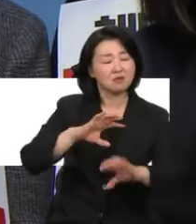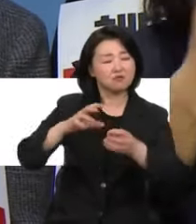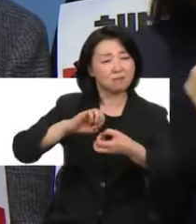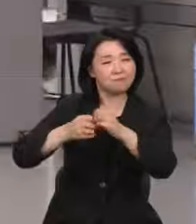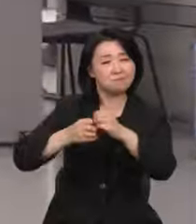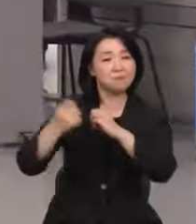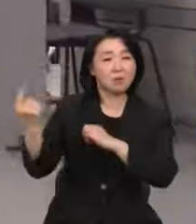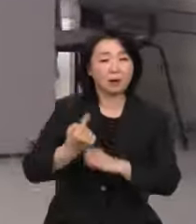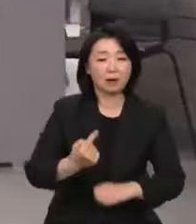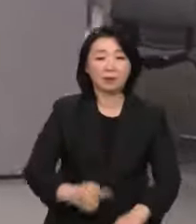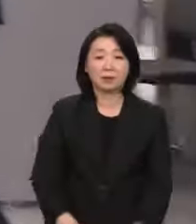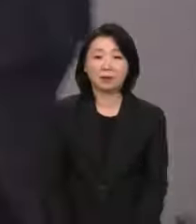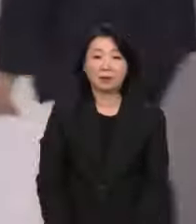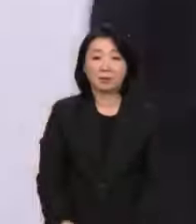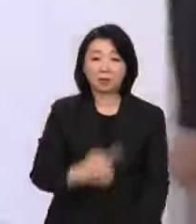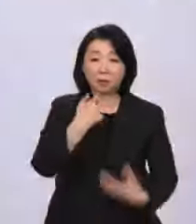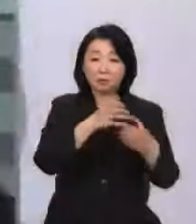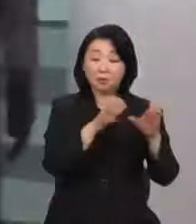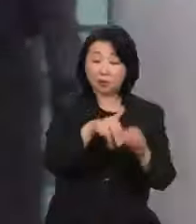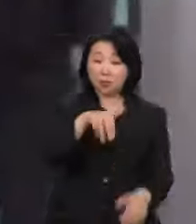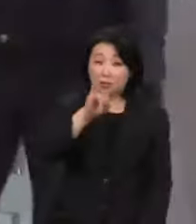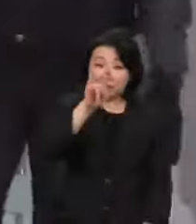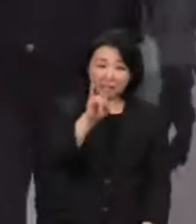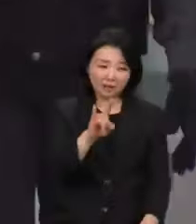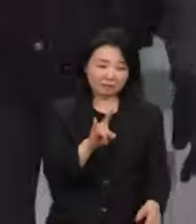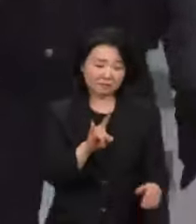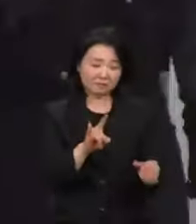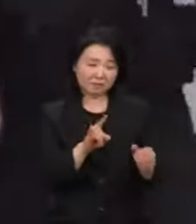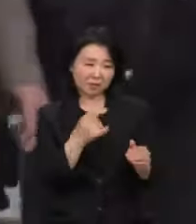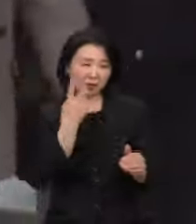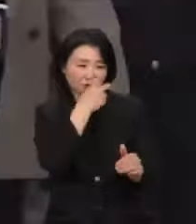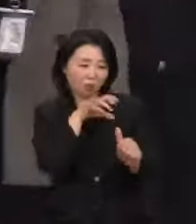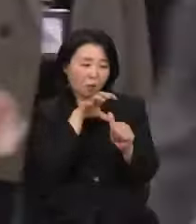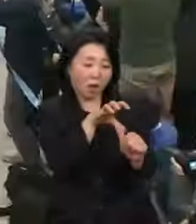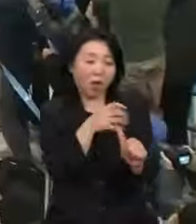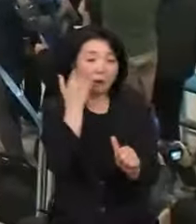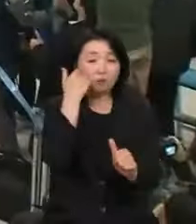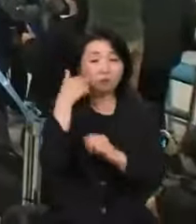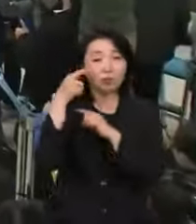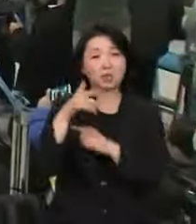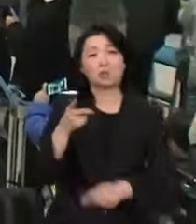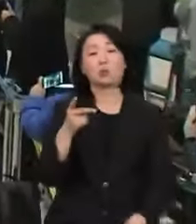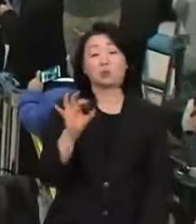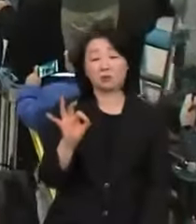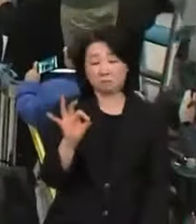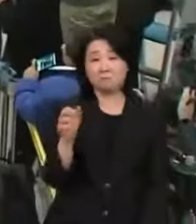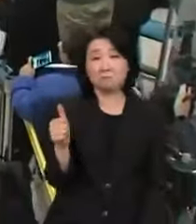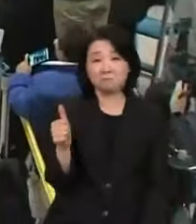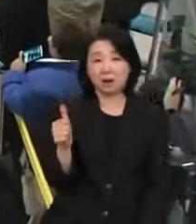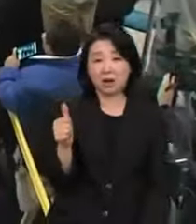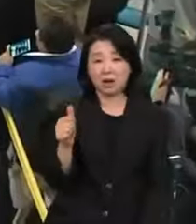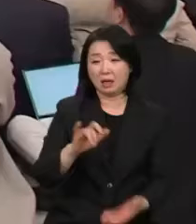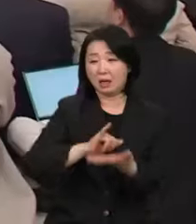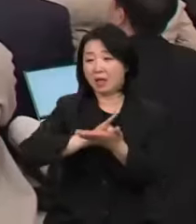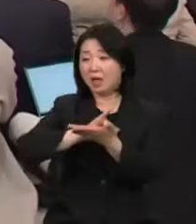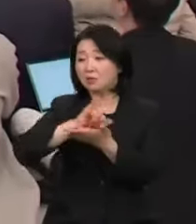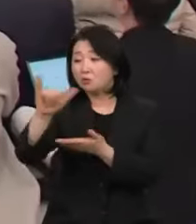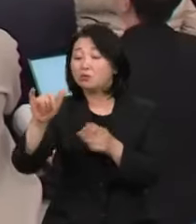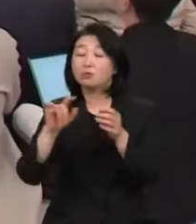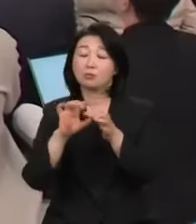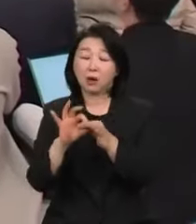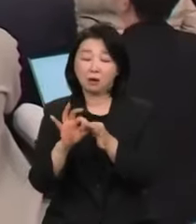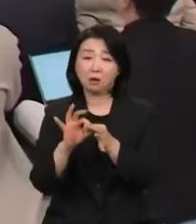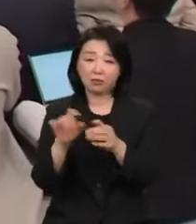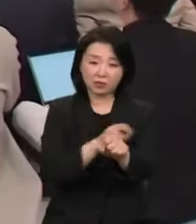뿐입니다. 민주당은 최상병 수사 외압 의혹의 핵심인 이종섭 전 주호주 대사의 출국 관련 의혹을